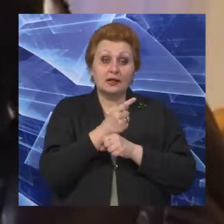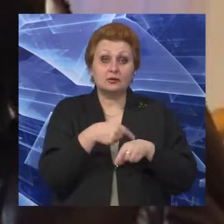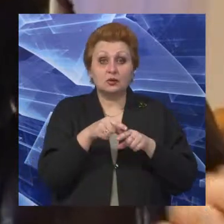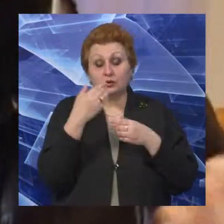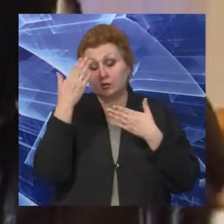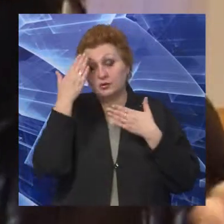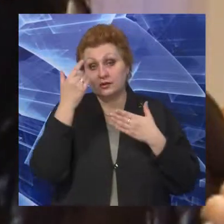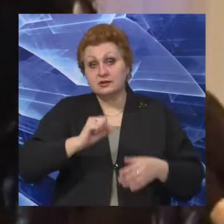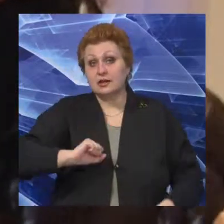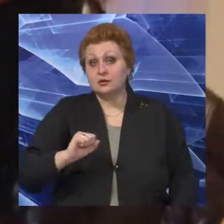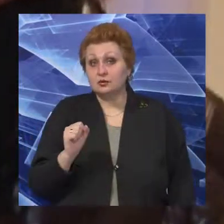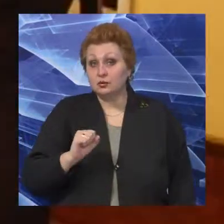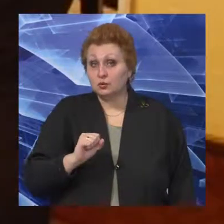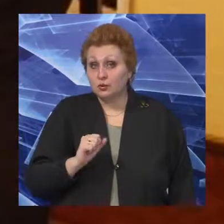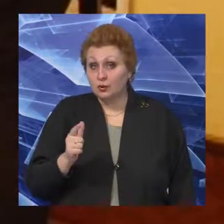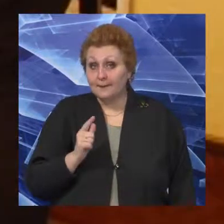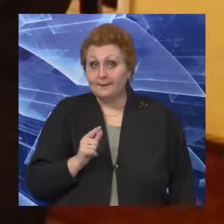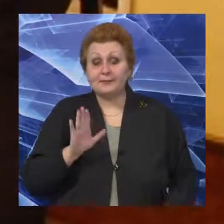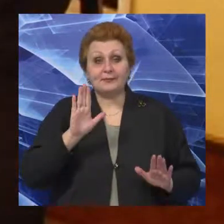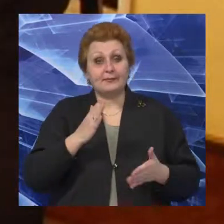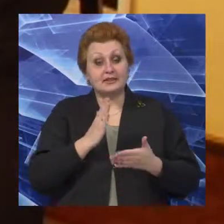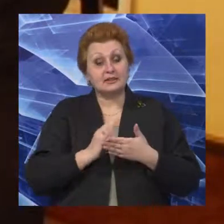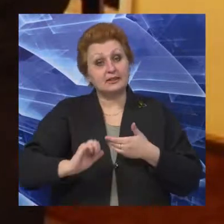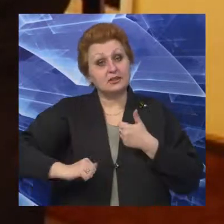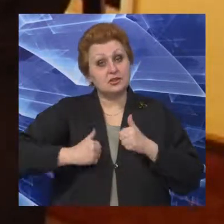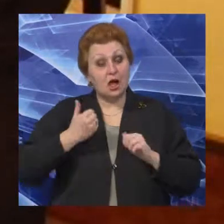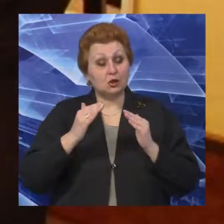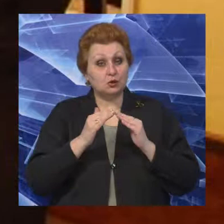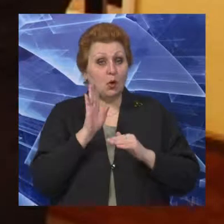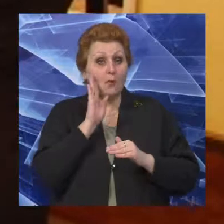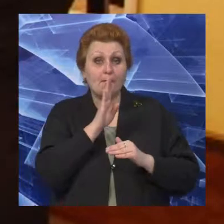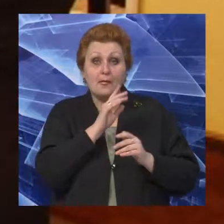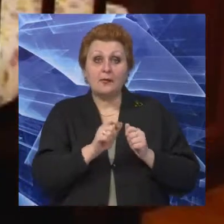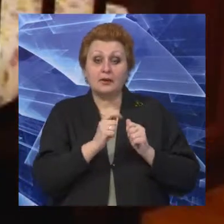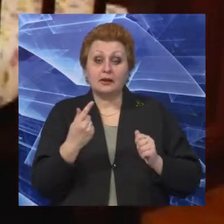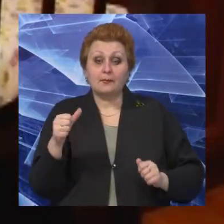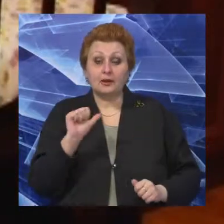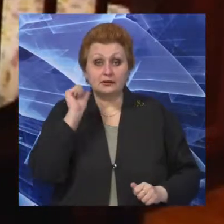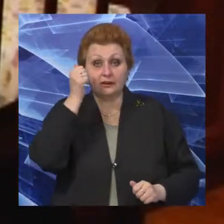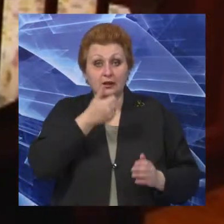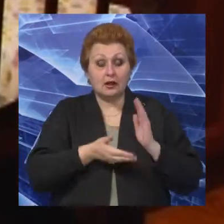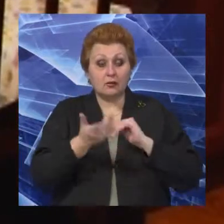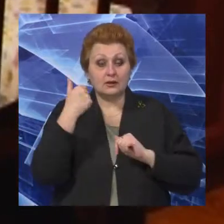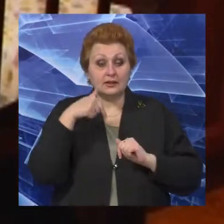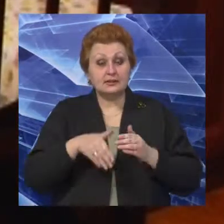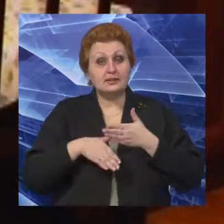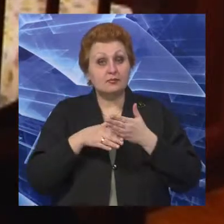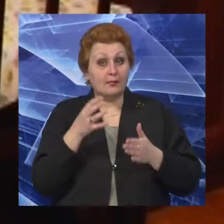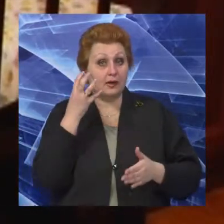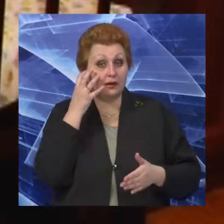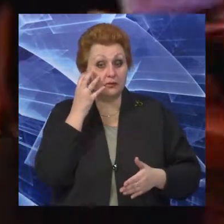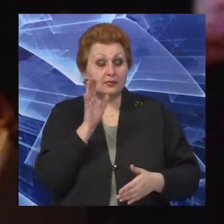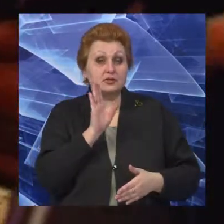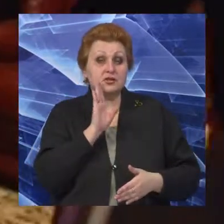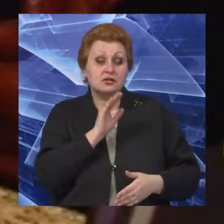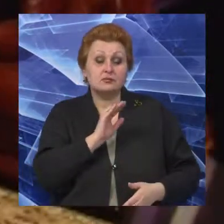тем же, но не знают о существовании друг друга. Местные епархии есть чем гордиться. Дом мамы открыли 1,5 года назад. Здесь помогают беременным и